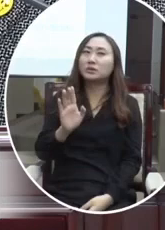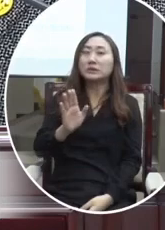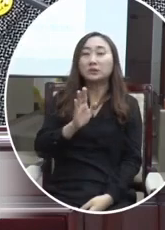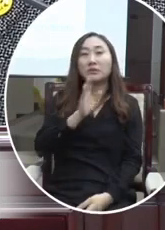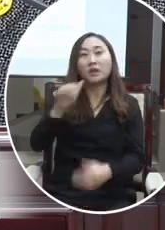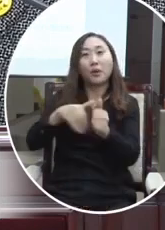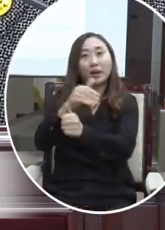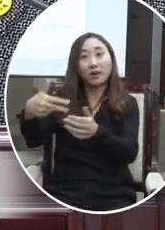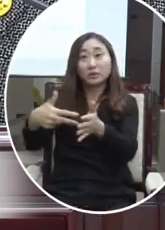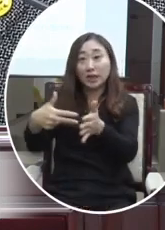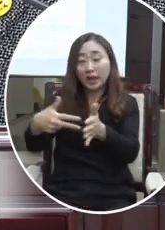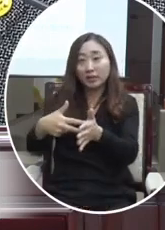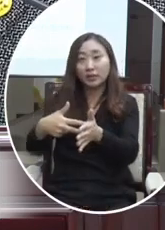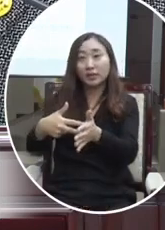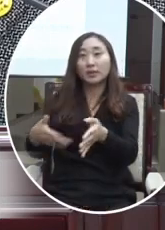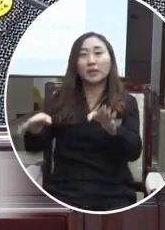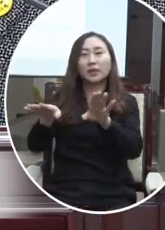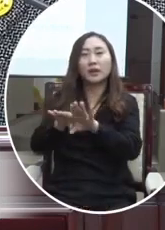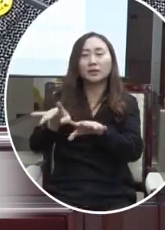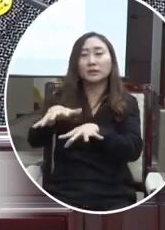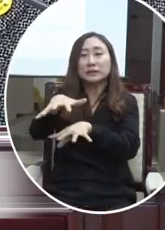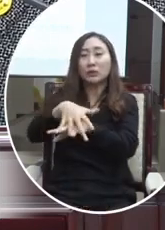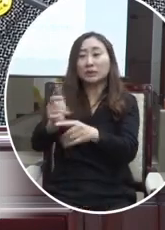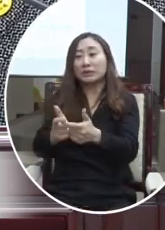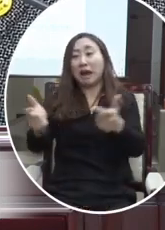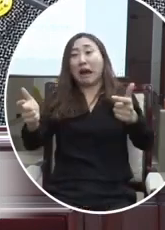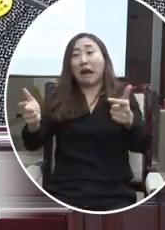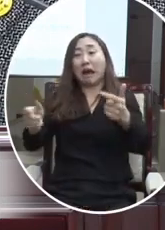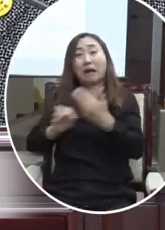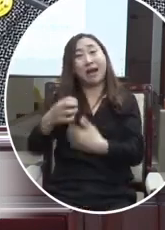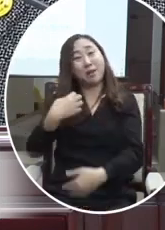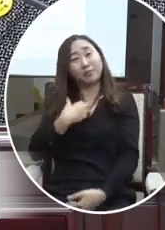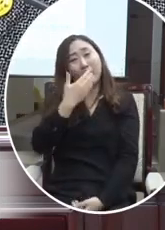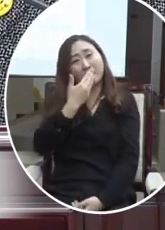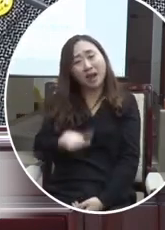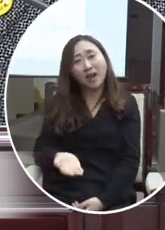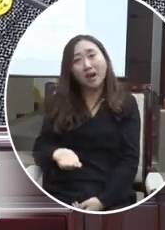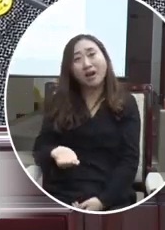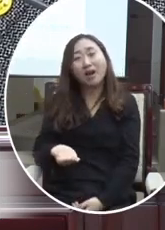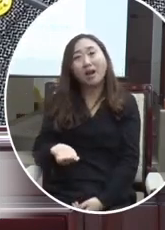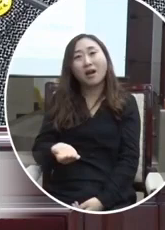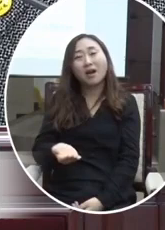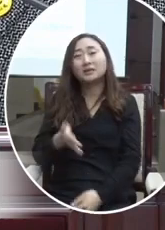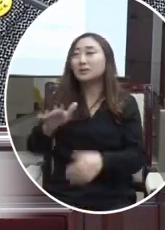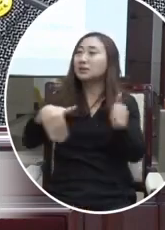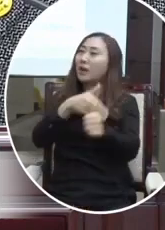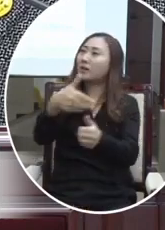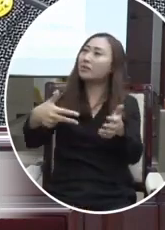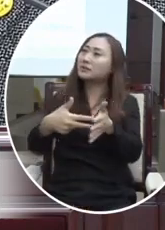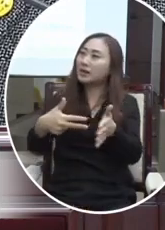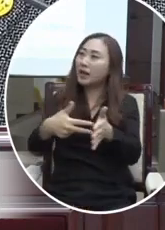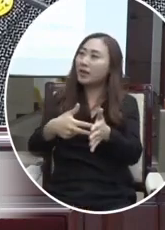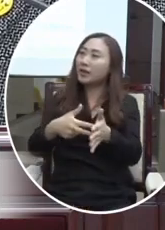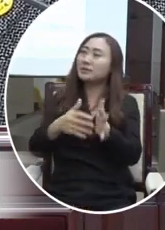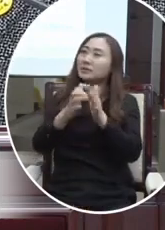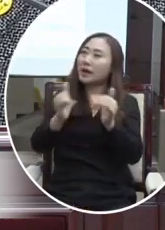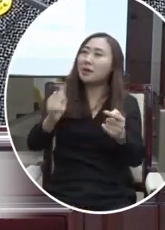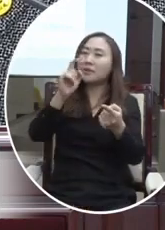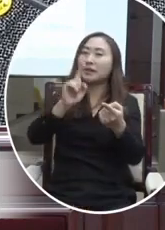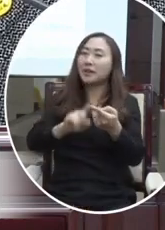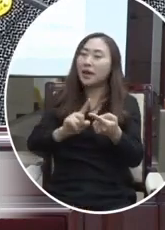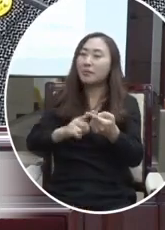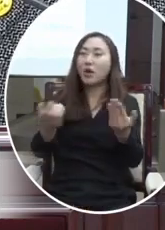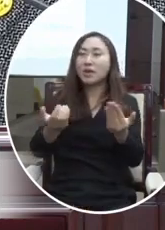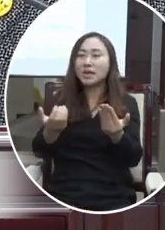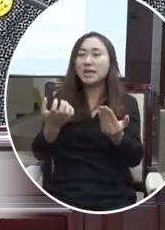이제 과연 지금의 환경재단에 예를 들면 조직만 키운다고 과연 그걸 감당해낼 수 있을지 지금의 환경재단의 인력풀에